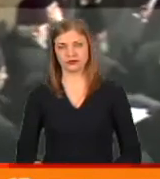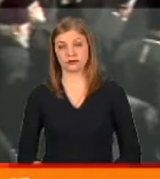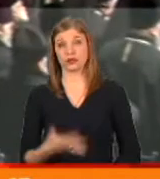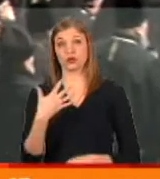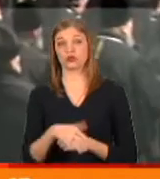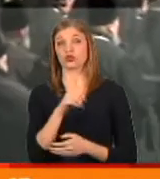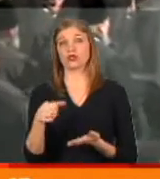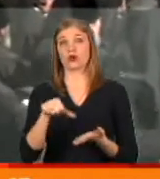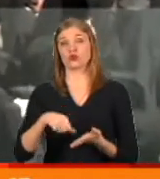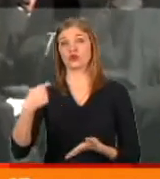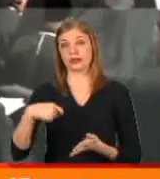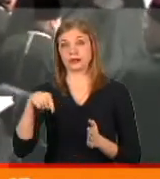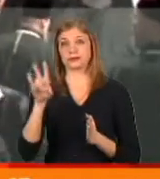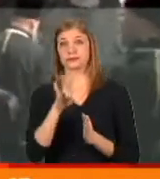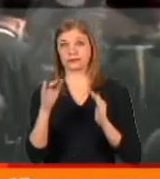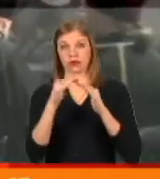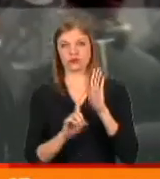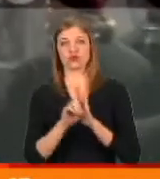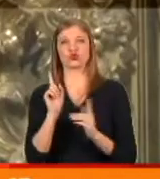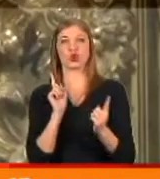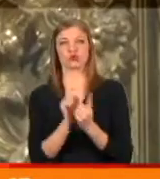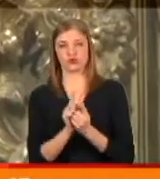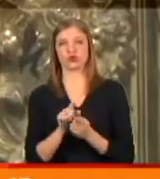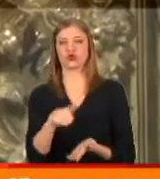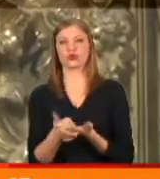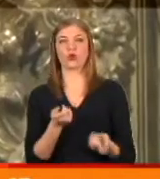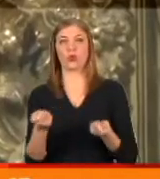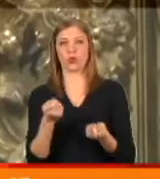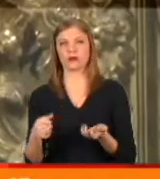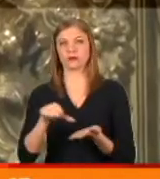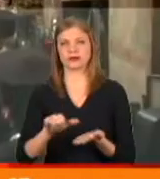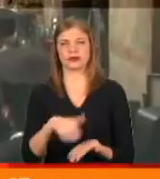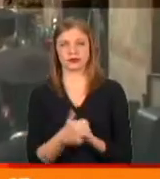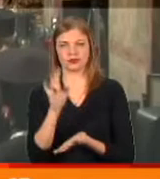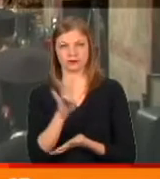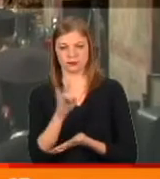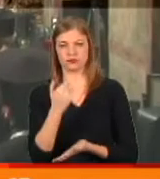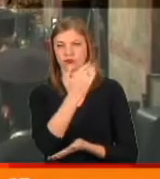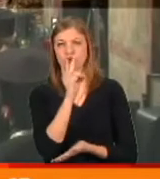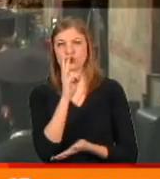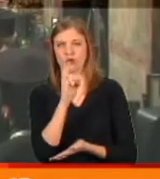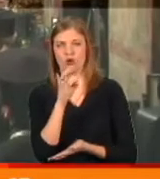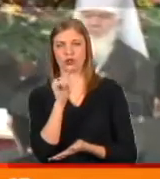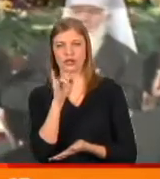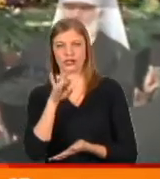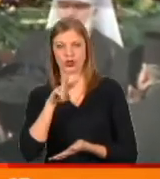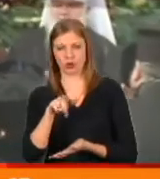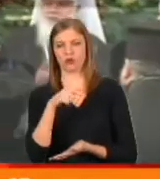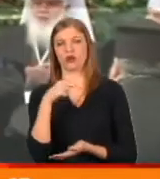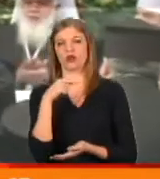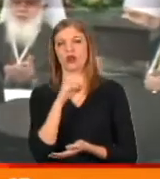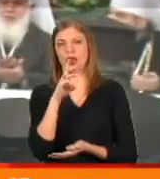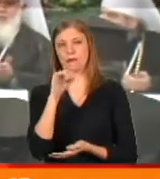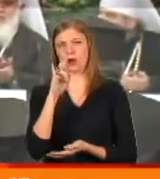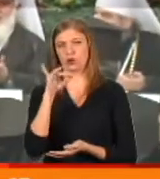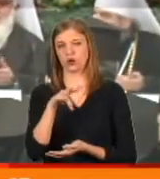Вже за участі президента в храмі розпочинають зустріч. Головує представник Вселенського патріарха з Константинополя, митрополит Гальський